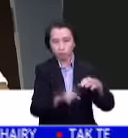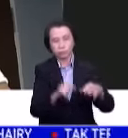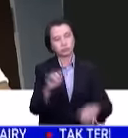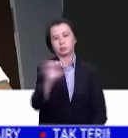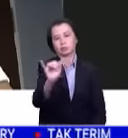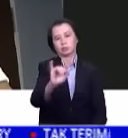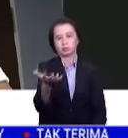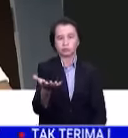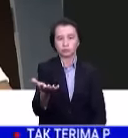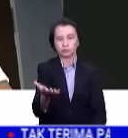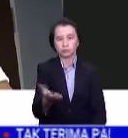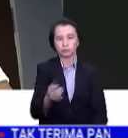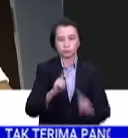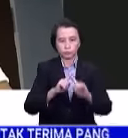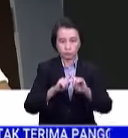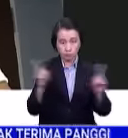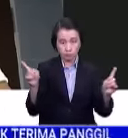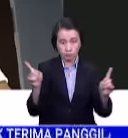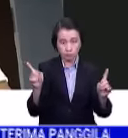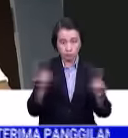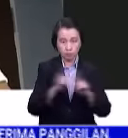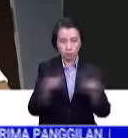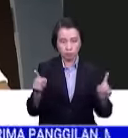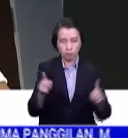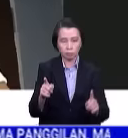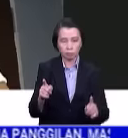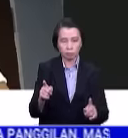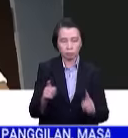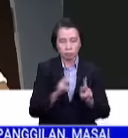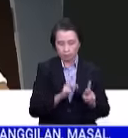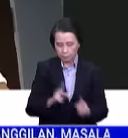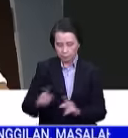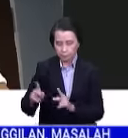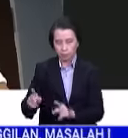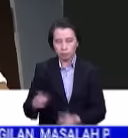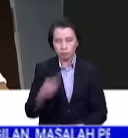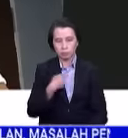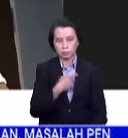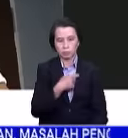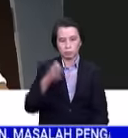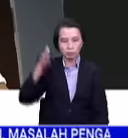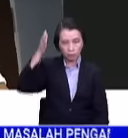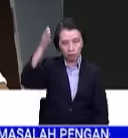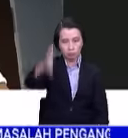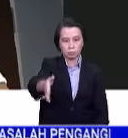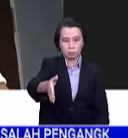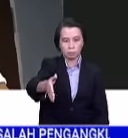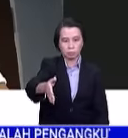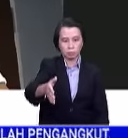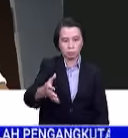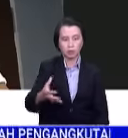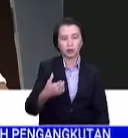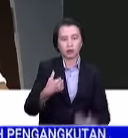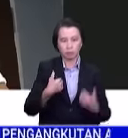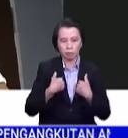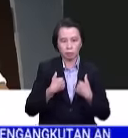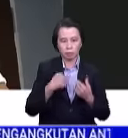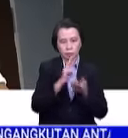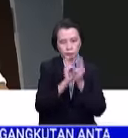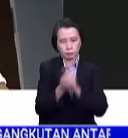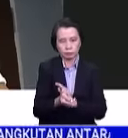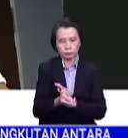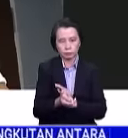juga. Tapi as per plan, kita akan mengadakan